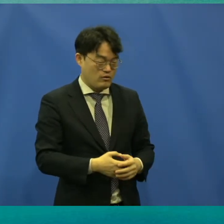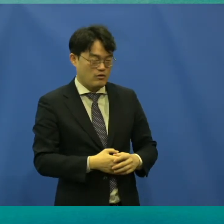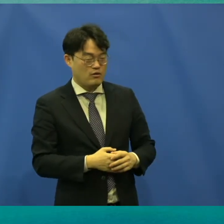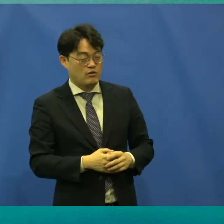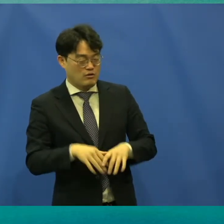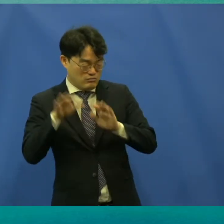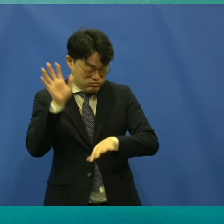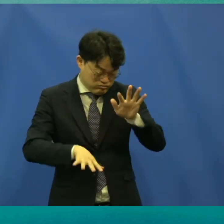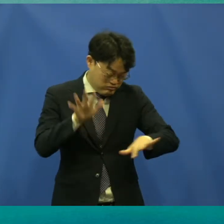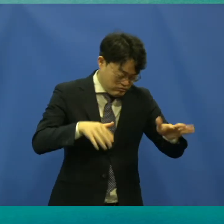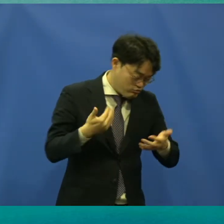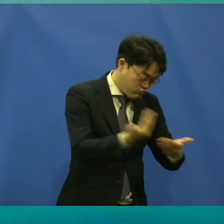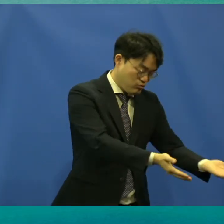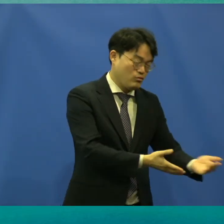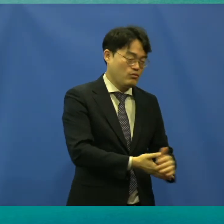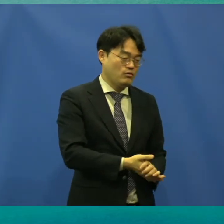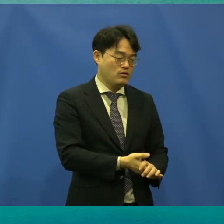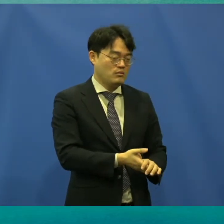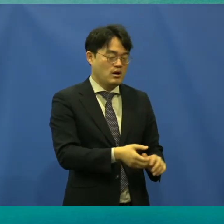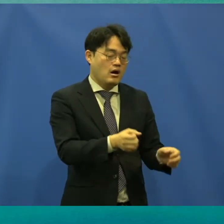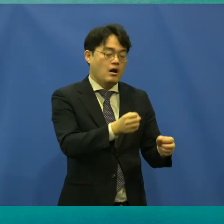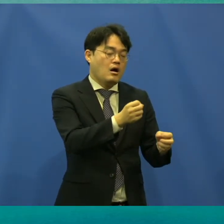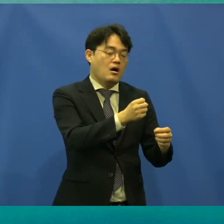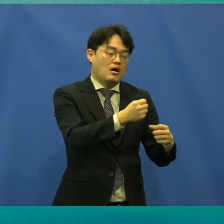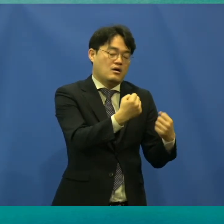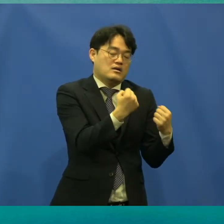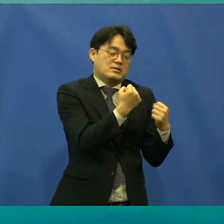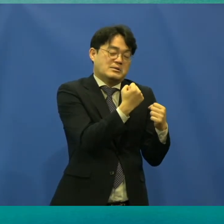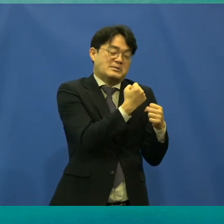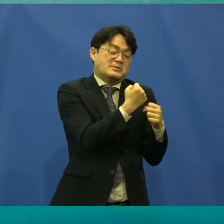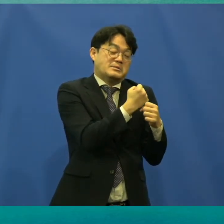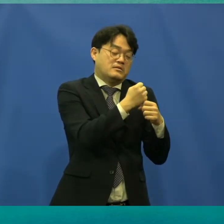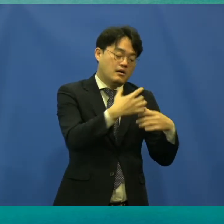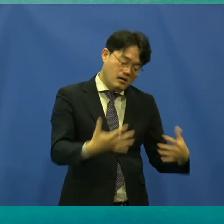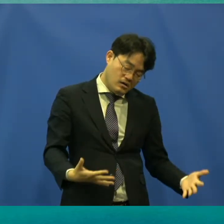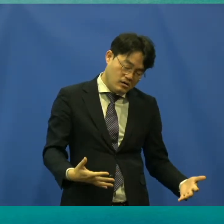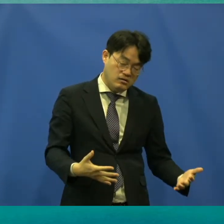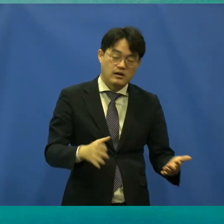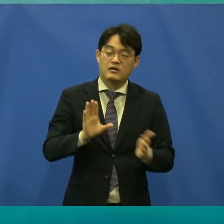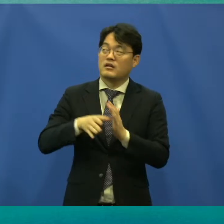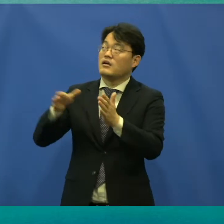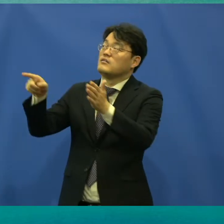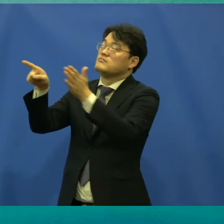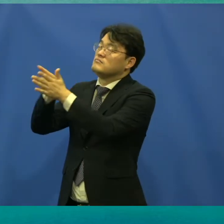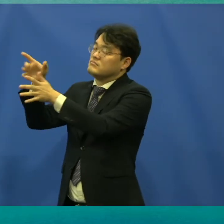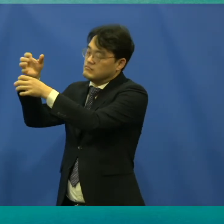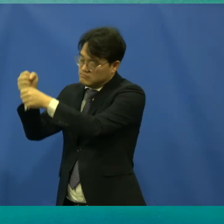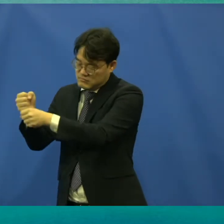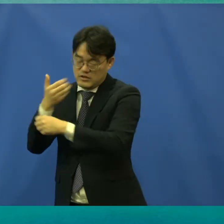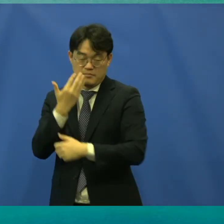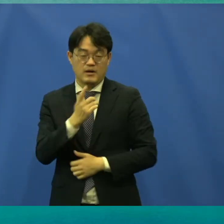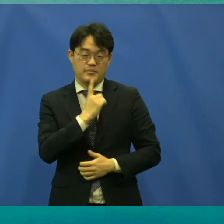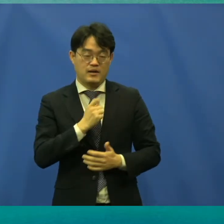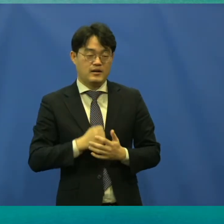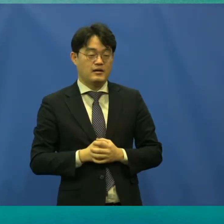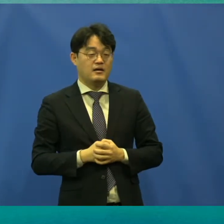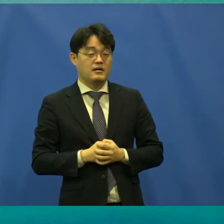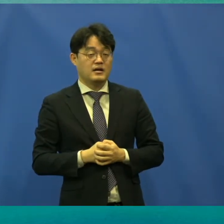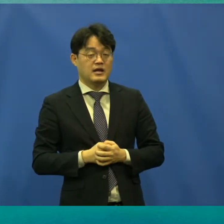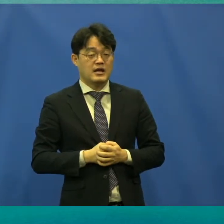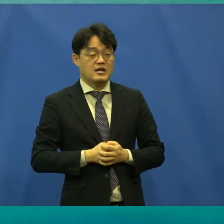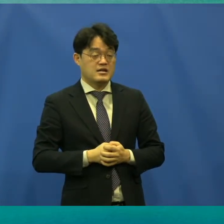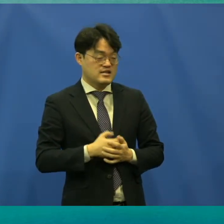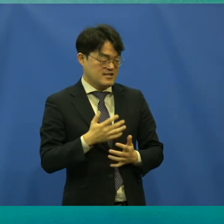돌이켜보면 우리의 삶에 내 것이라고 하는 것은 없습니다. 다 하나님의 것입니다. 이걸 빨리 눈치채야